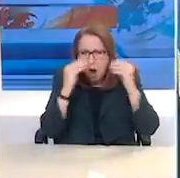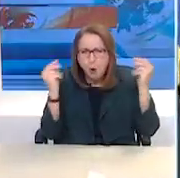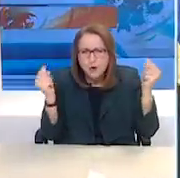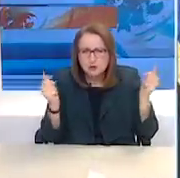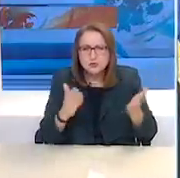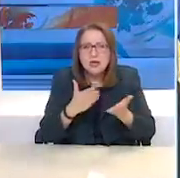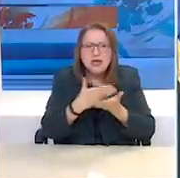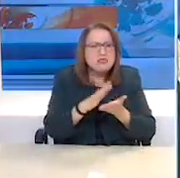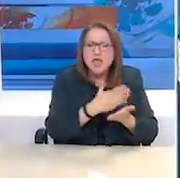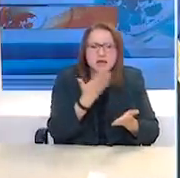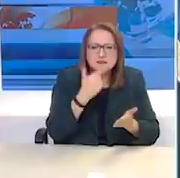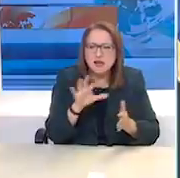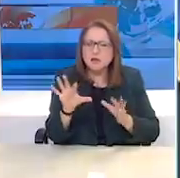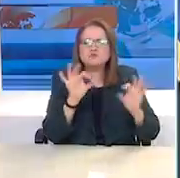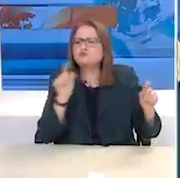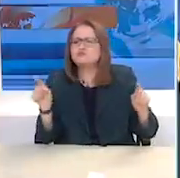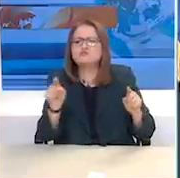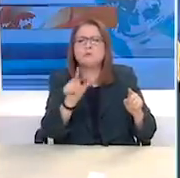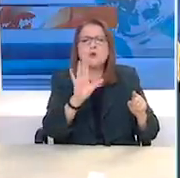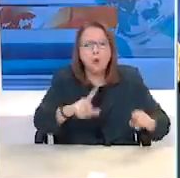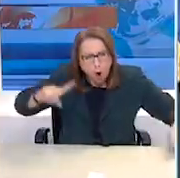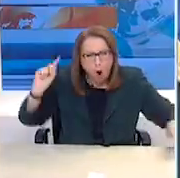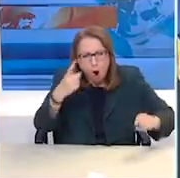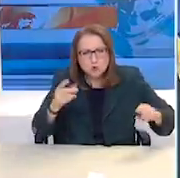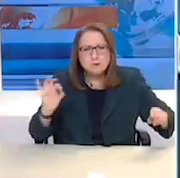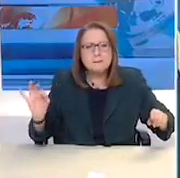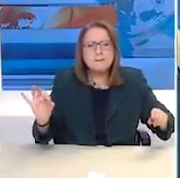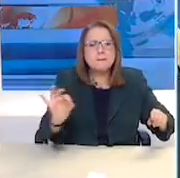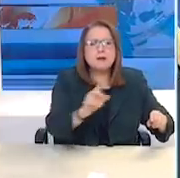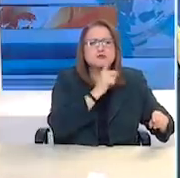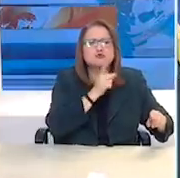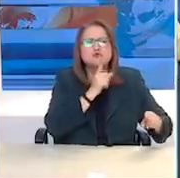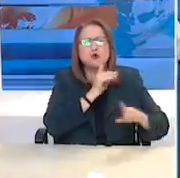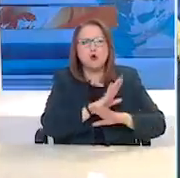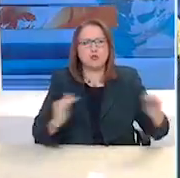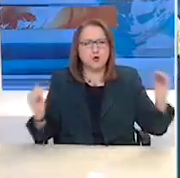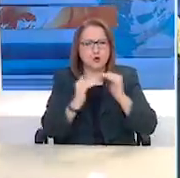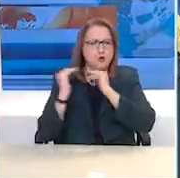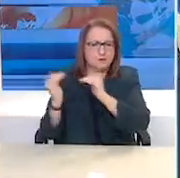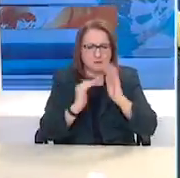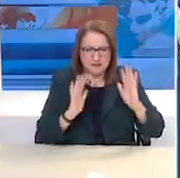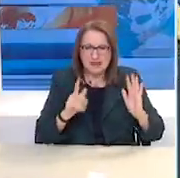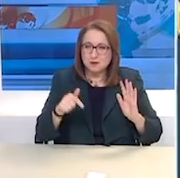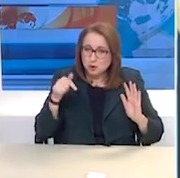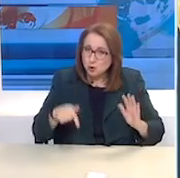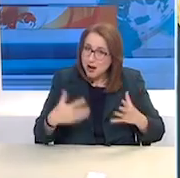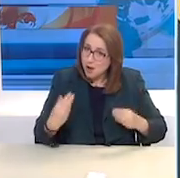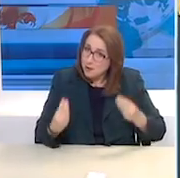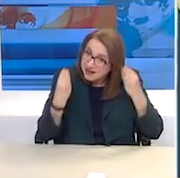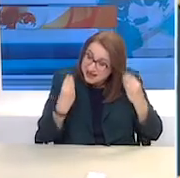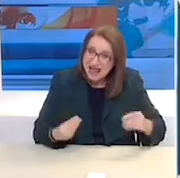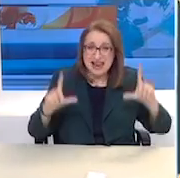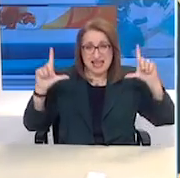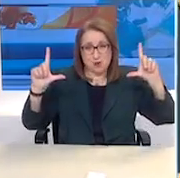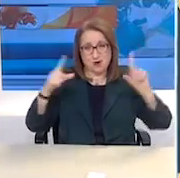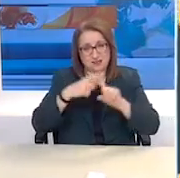αλλά δεν πρέπει να του δώσουμε αυτή την ευκαιρία αυτή τη στιγμή. Είμαστε σε καλό σημείο, μην χαλάσουμε την εικόνα. Έτσι, αυτή την αίσθηση έχω και τα